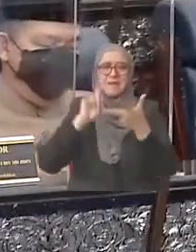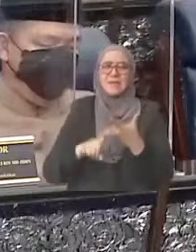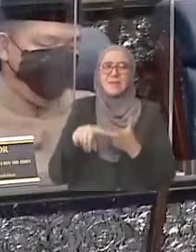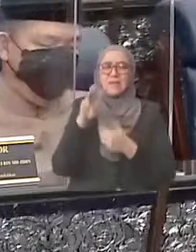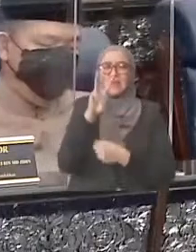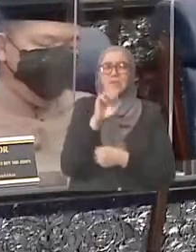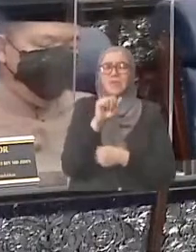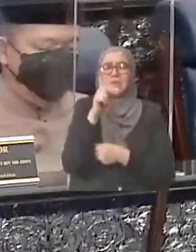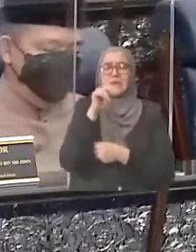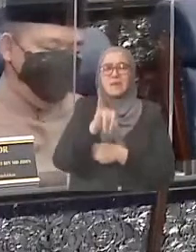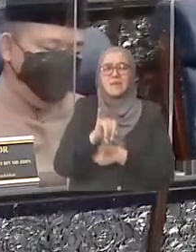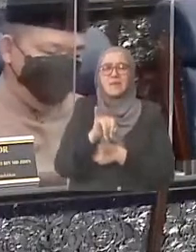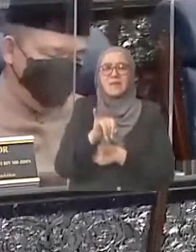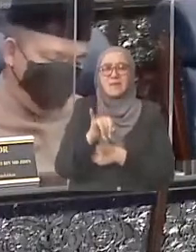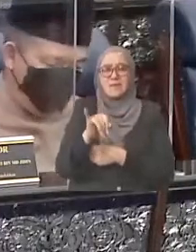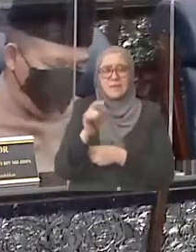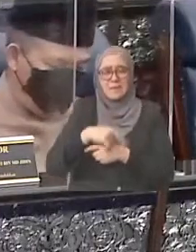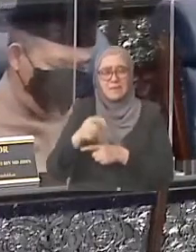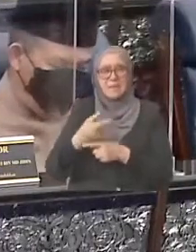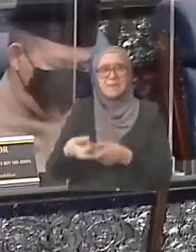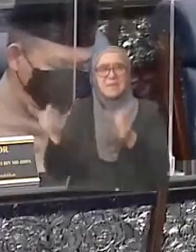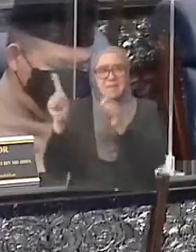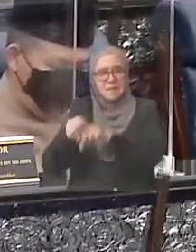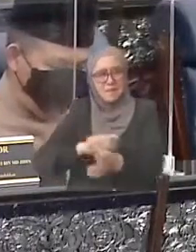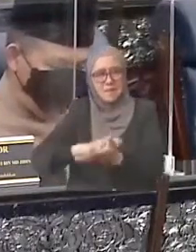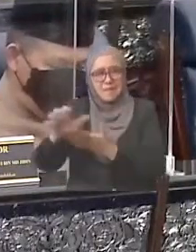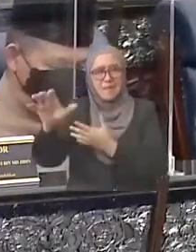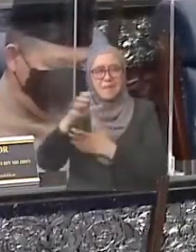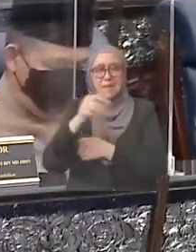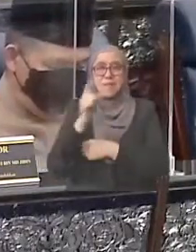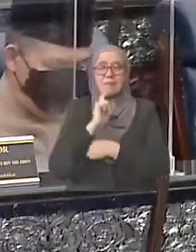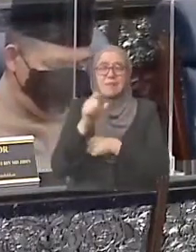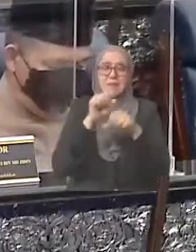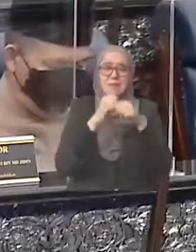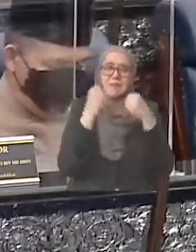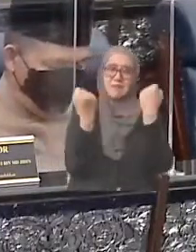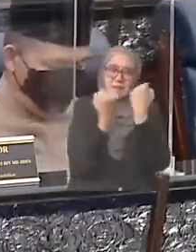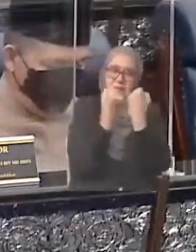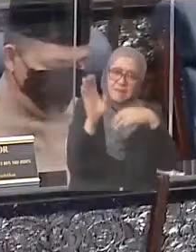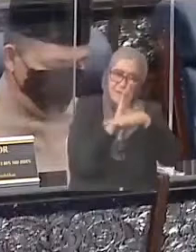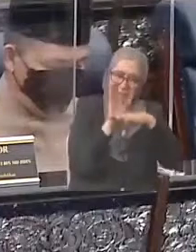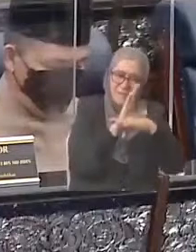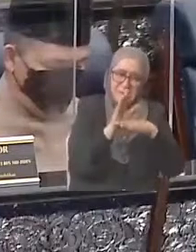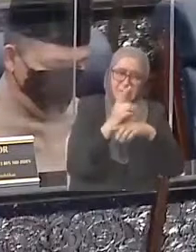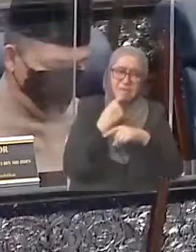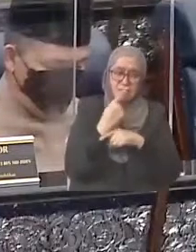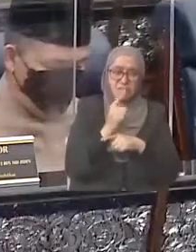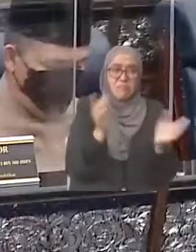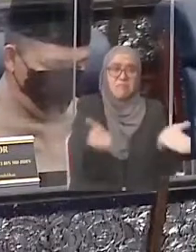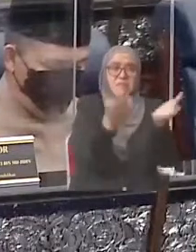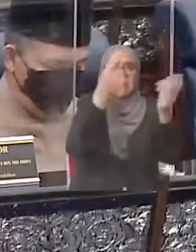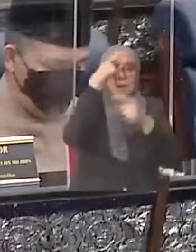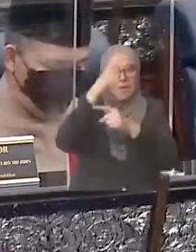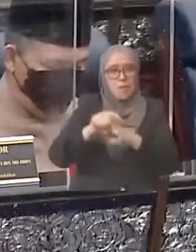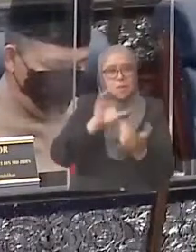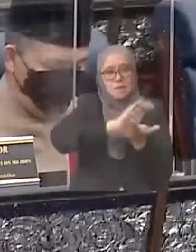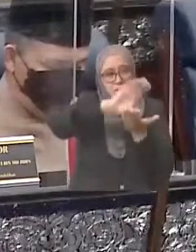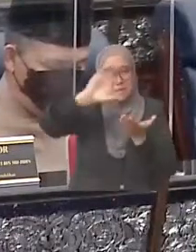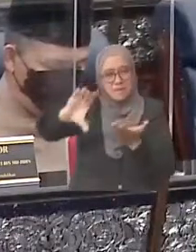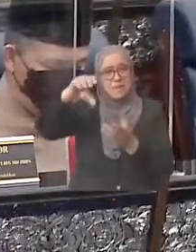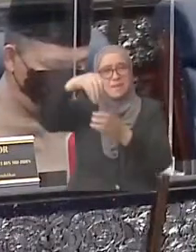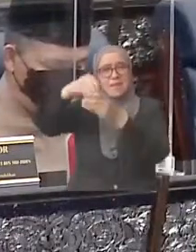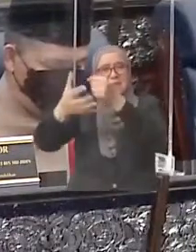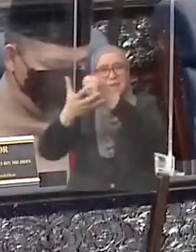serikat-serikat populer dan individu dialu alukan untuk mewakafkan harta mereka ke dalam tabung ini tato yang